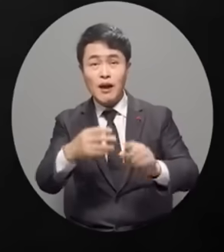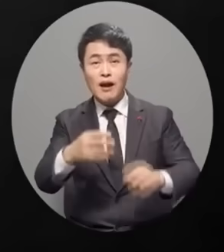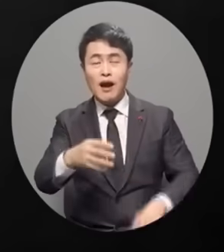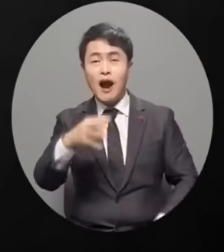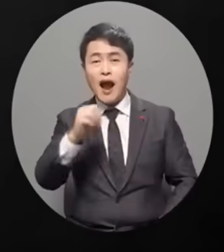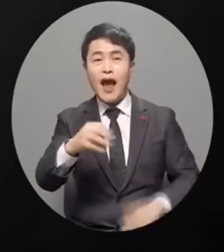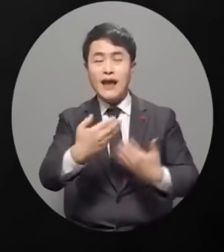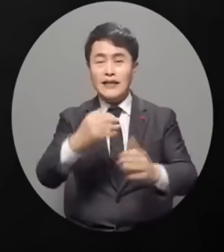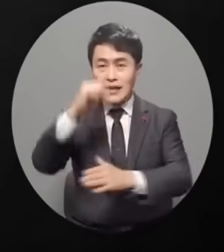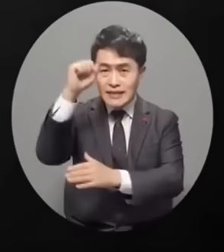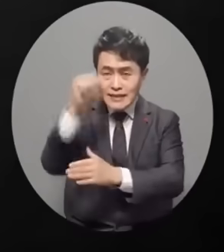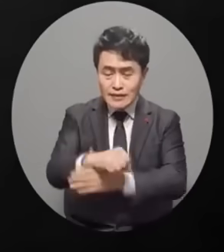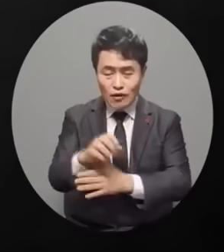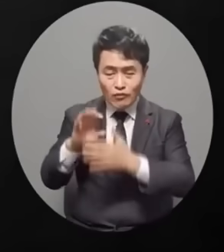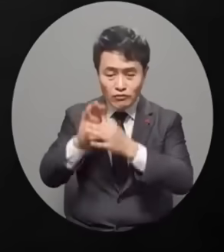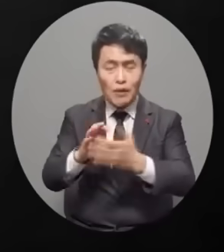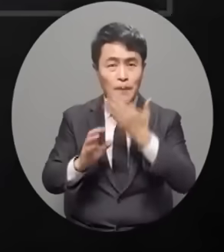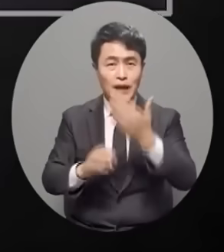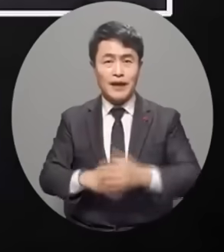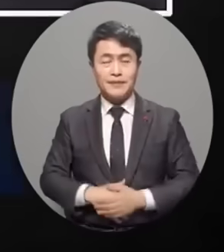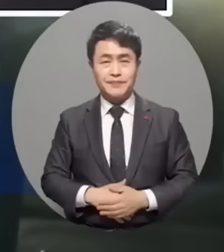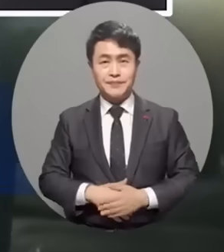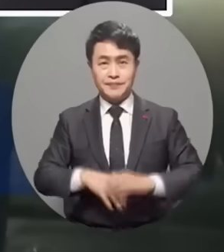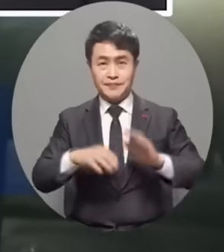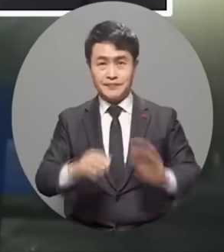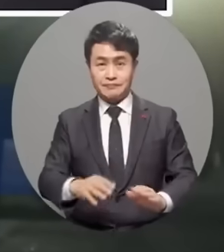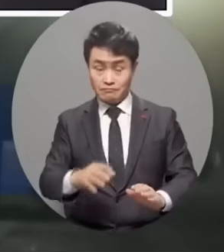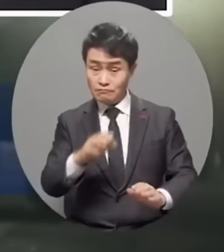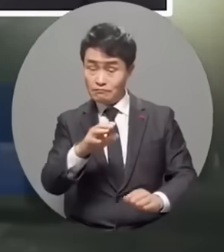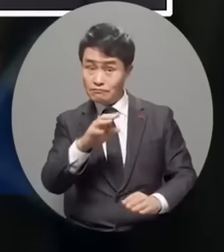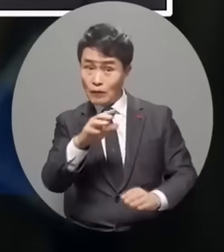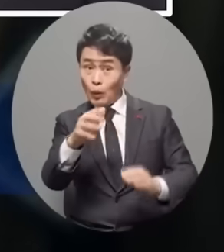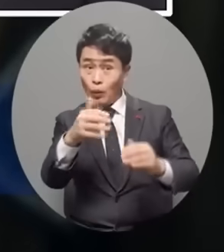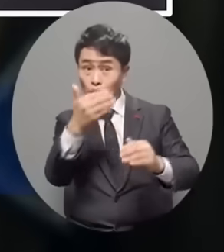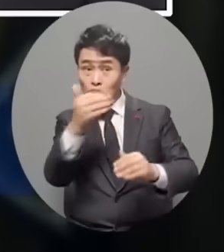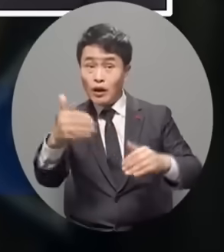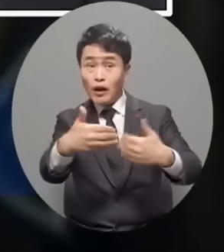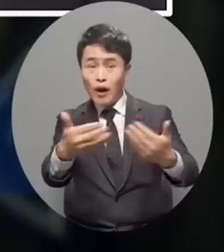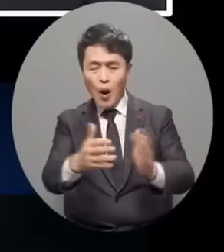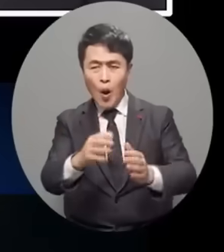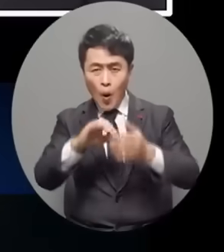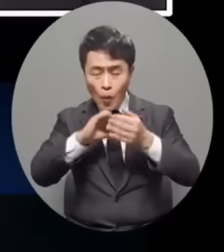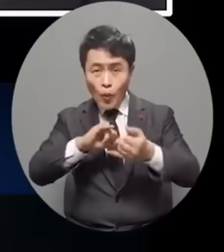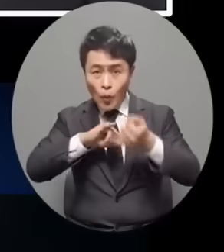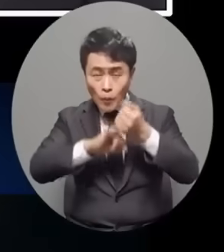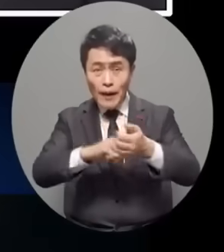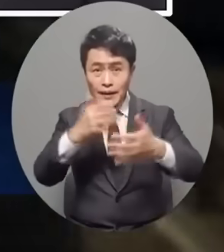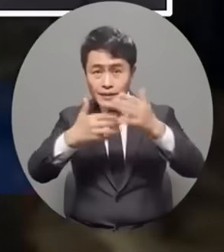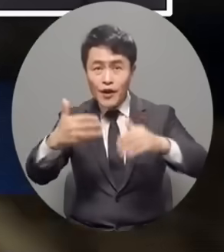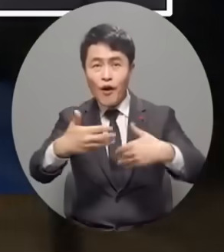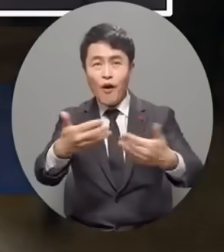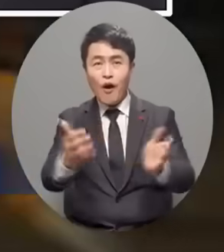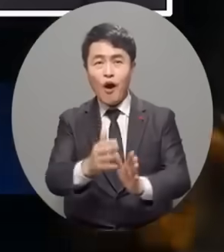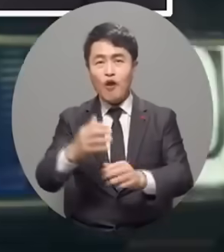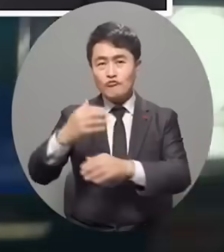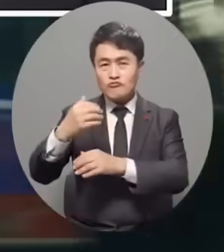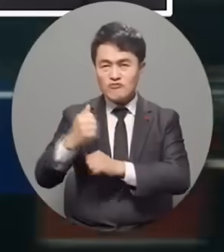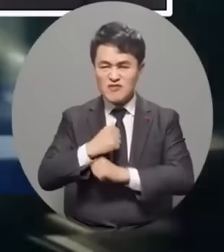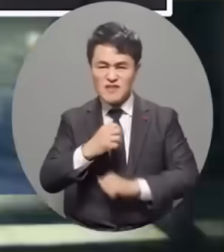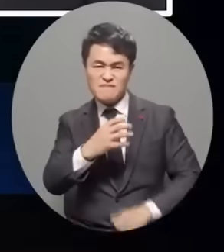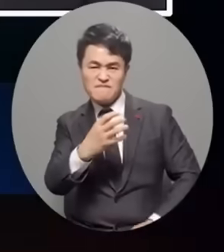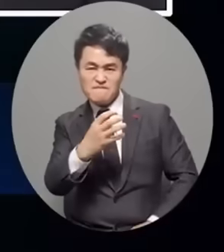관람 인증까지 이어지고 있습니다. 그 세대 사이에서 지금은 꼭 봐야 될 영화, 군인들이 굉장히